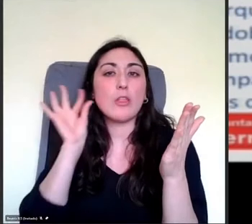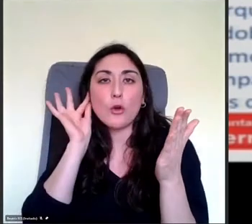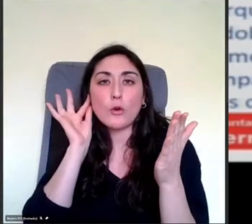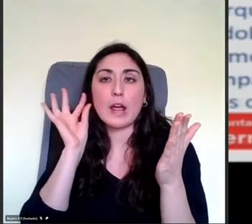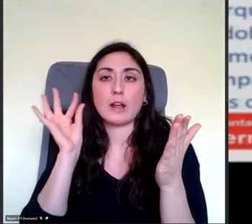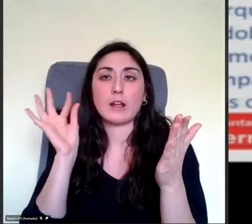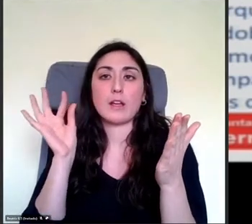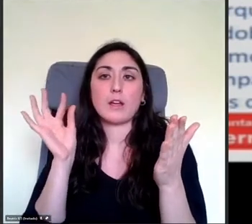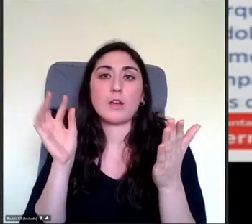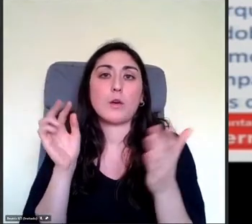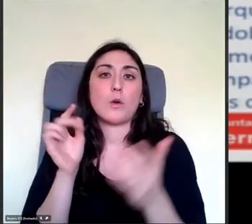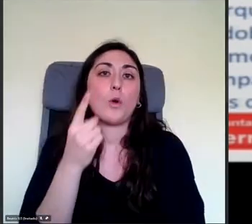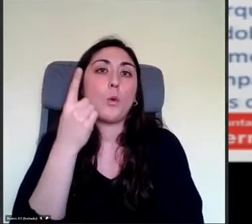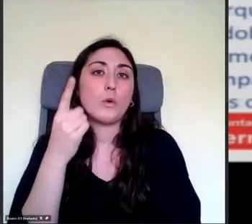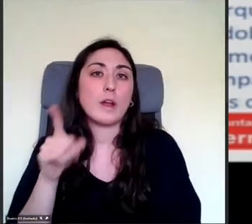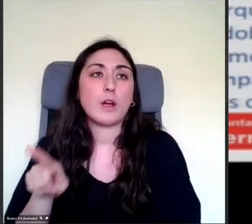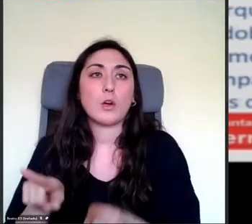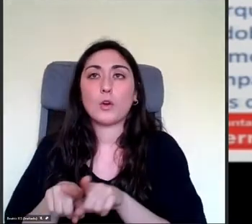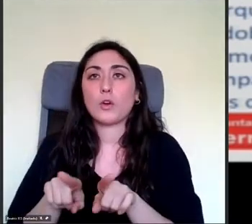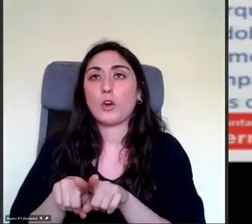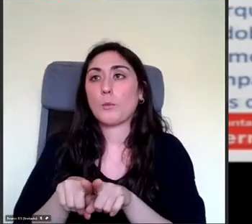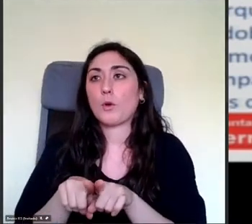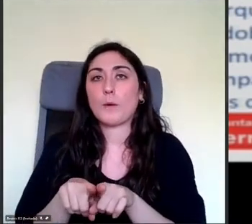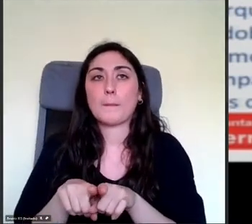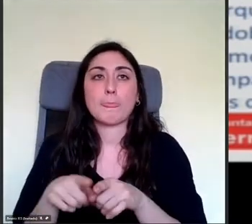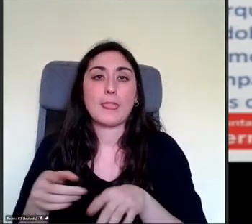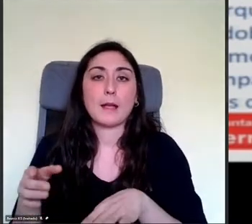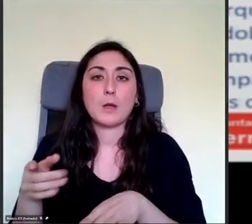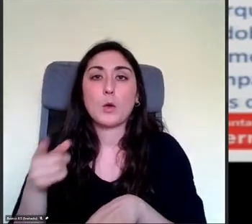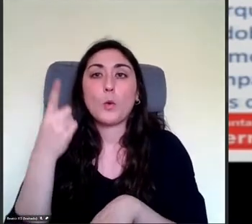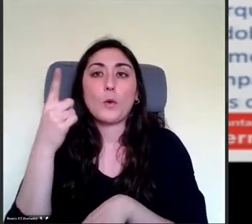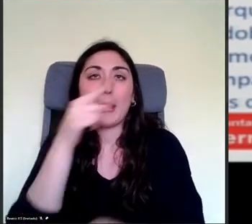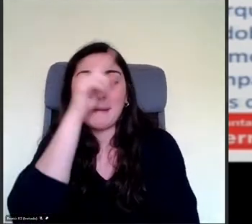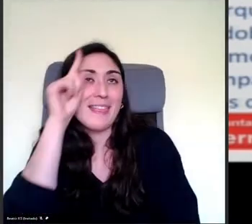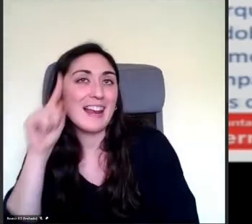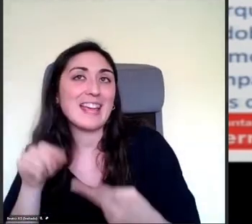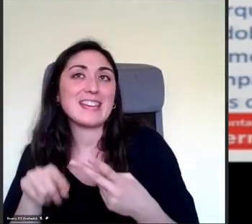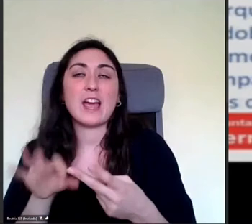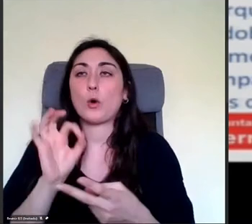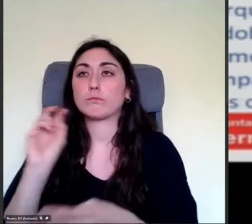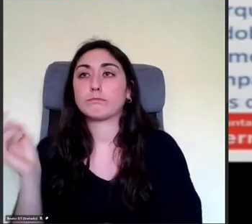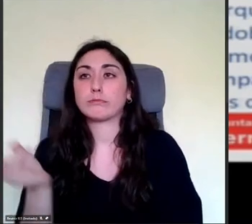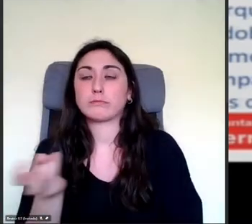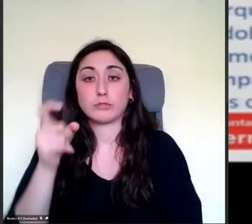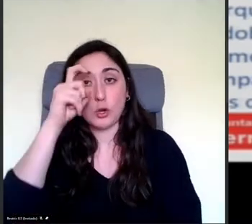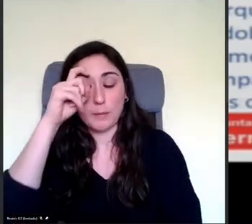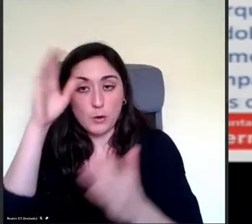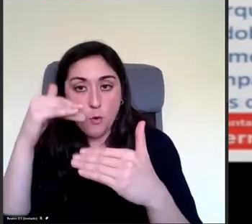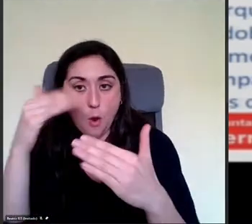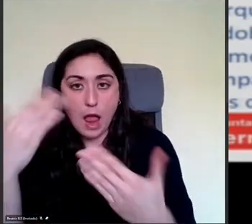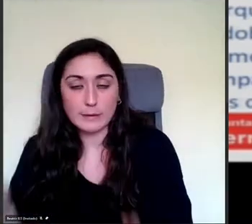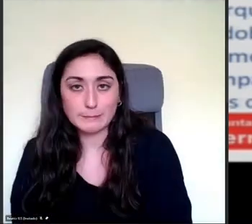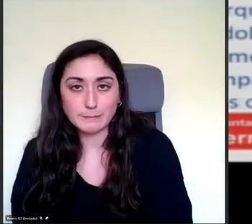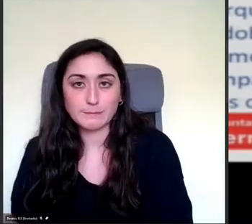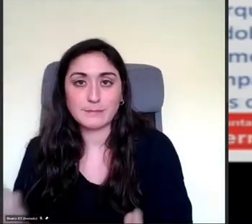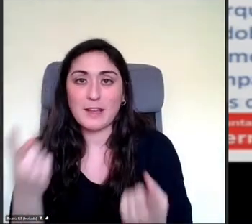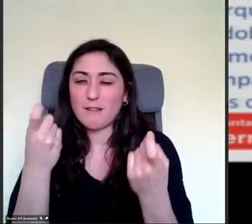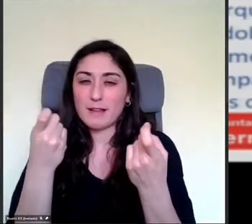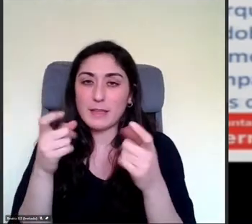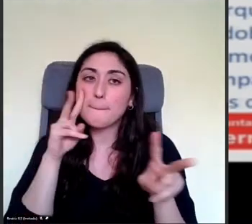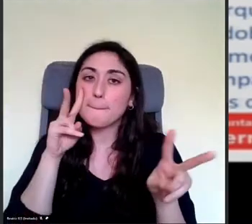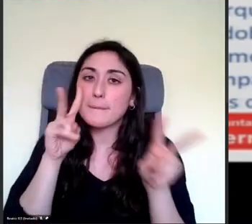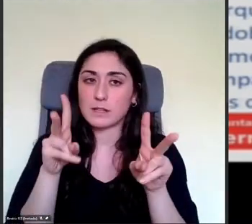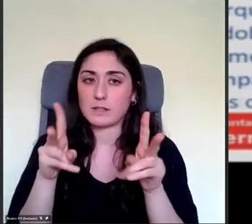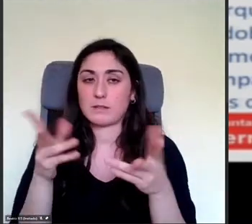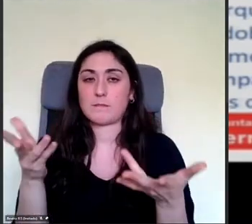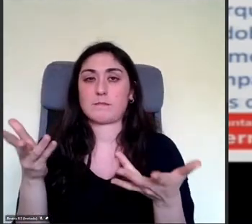una sabadellenca. I això doncs genera una invisibilitat que d'alguna manera doncs no fa atractives